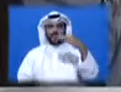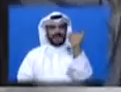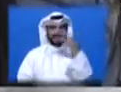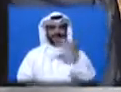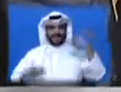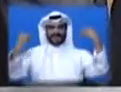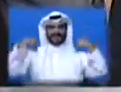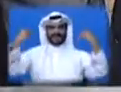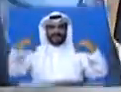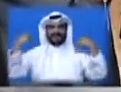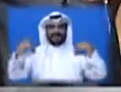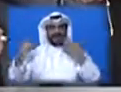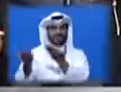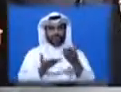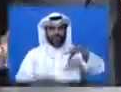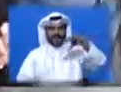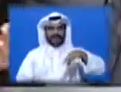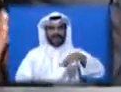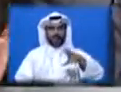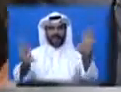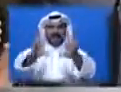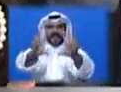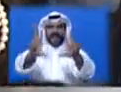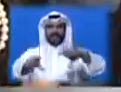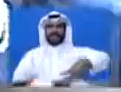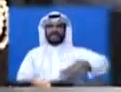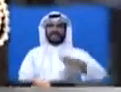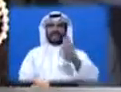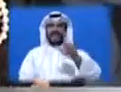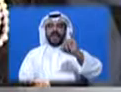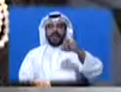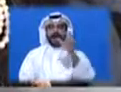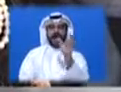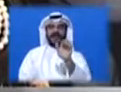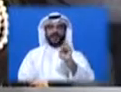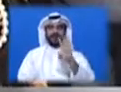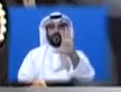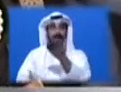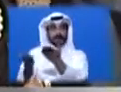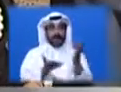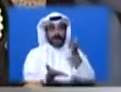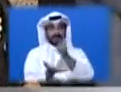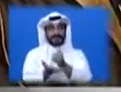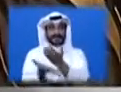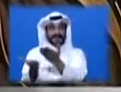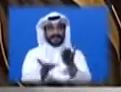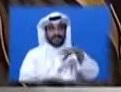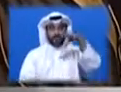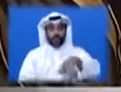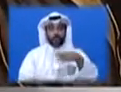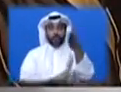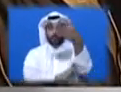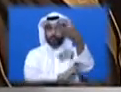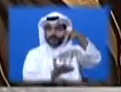وزير الإعلام ووزير الدولة لشؤون الشباب الشيخ سلمان الحمود السالم الصباح وعدد من القياديين في الدولة